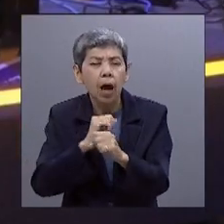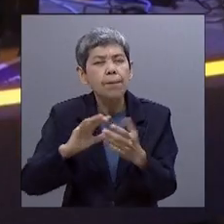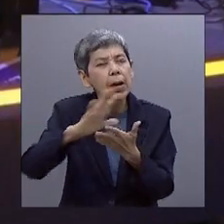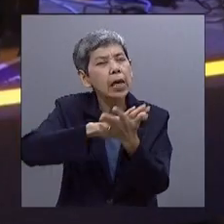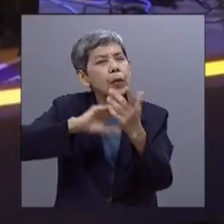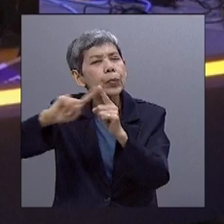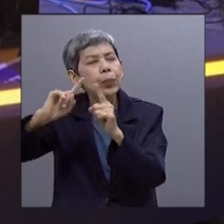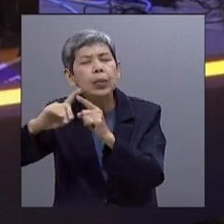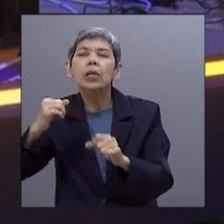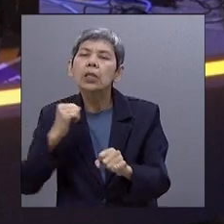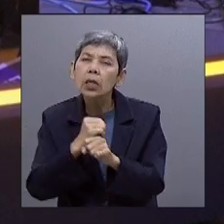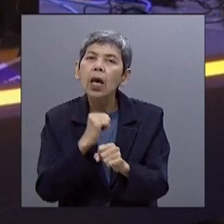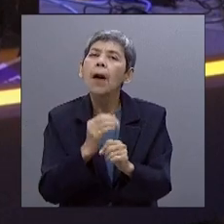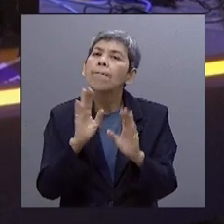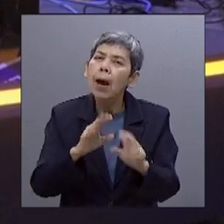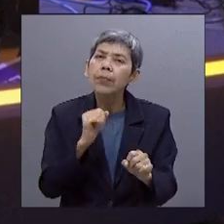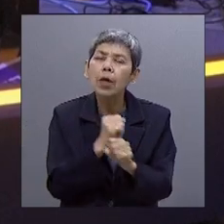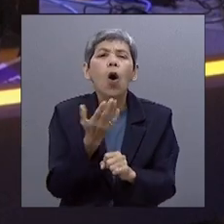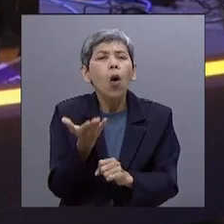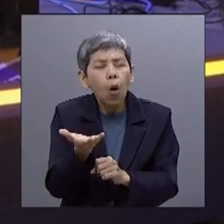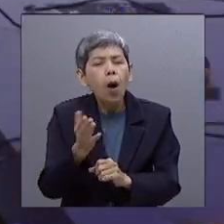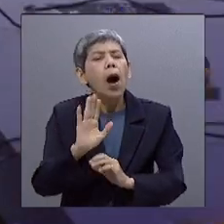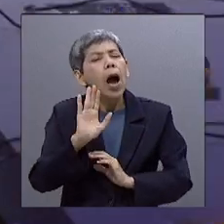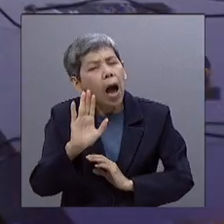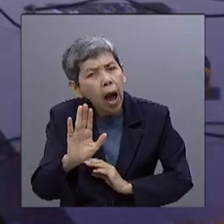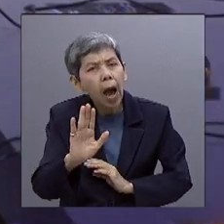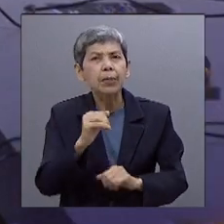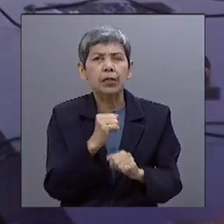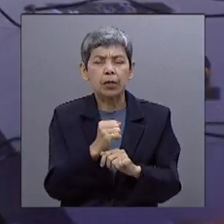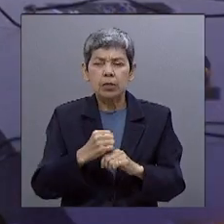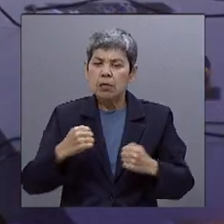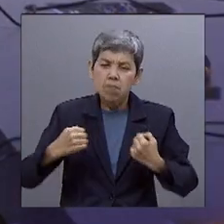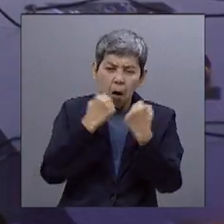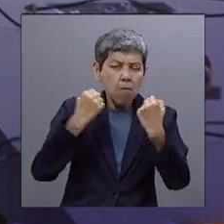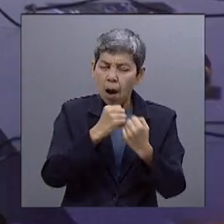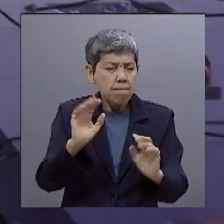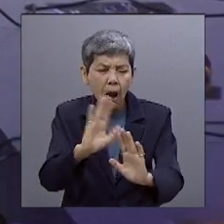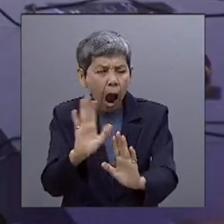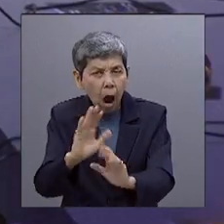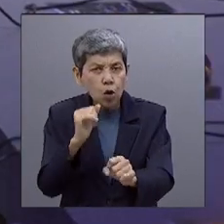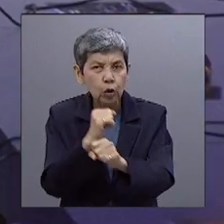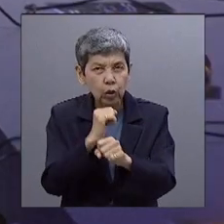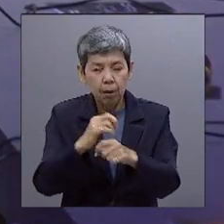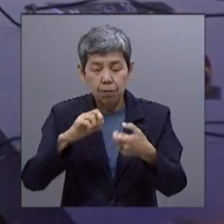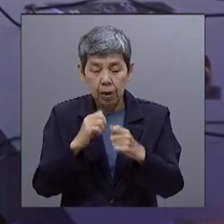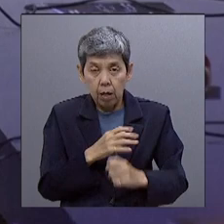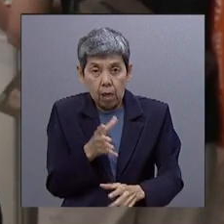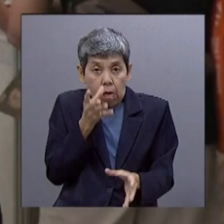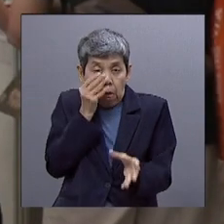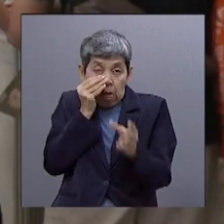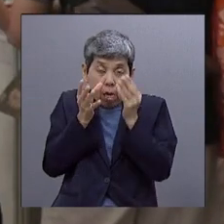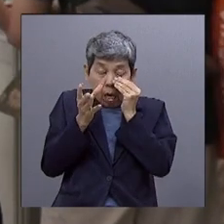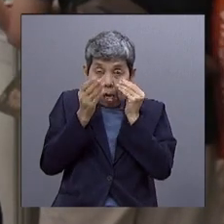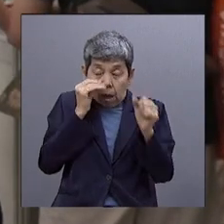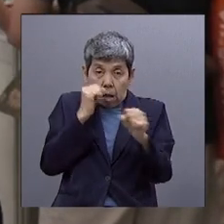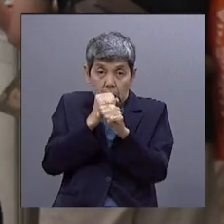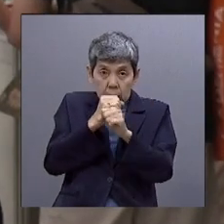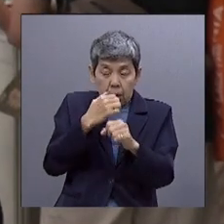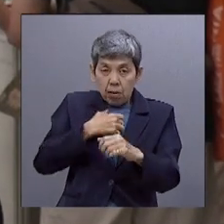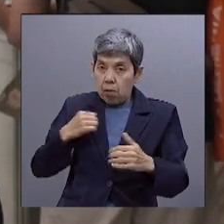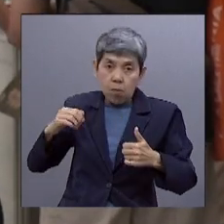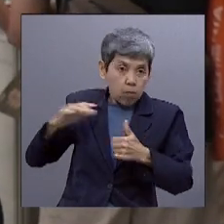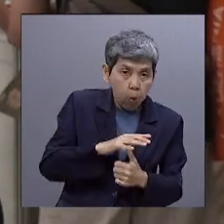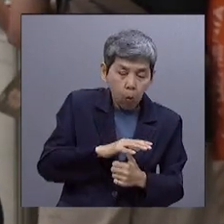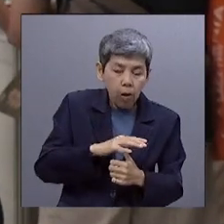นะคะจะเป็นไปในลักษณะของการห้ามเล่นเกมที่มีเนื้อหารุนแรงเกินไปที่อาจจะส่งเสริมให้ผู้เล่นหันมาใช้ความ